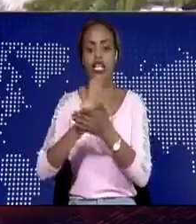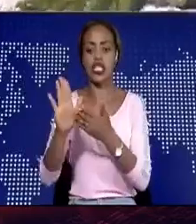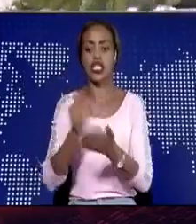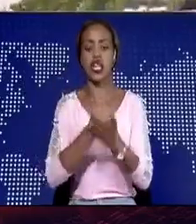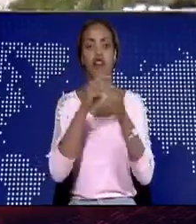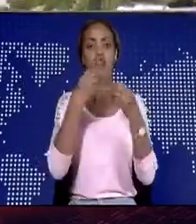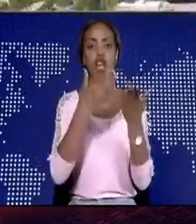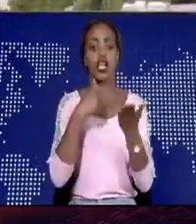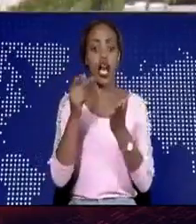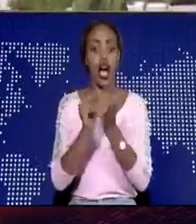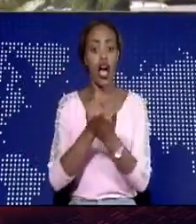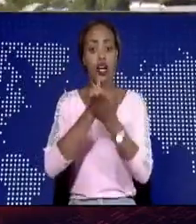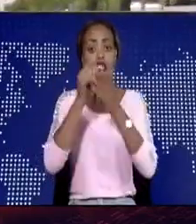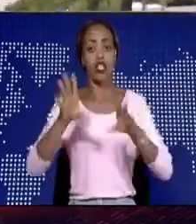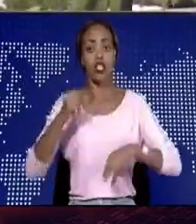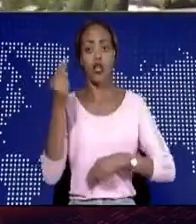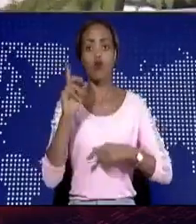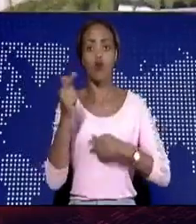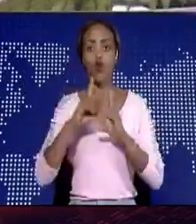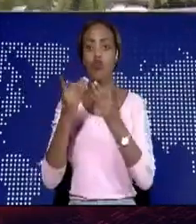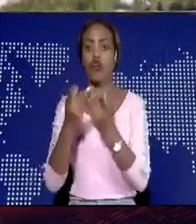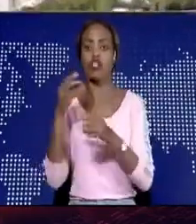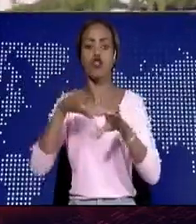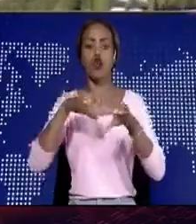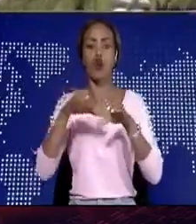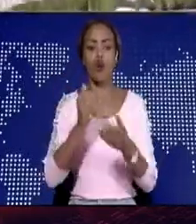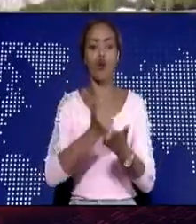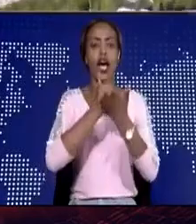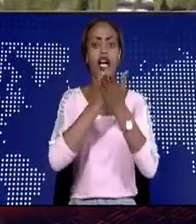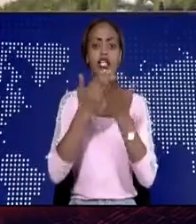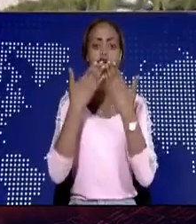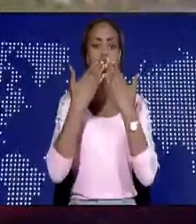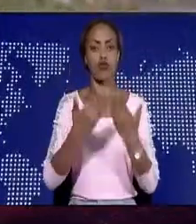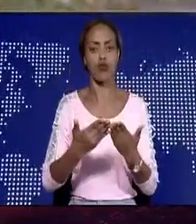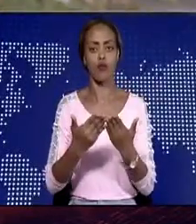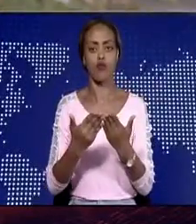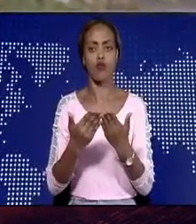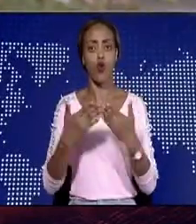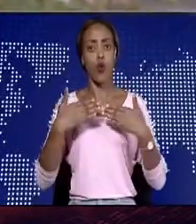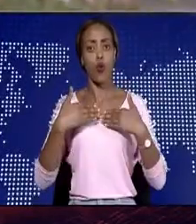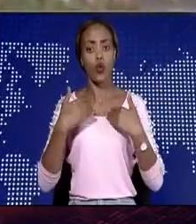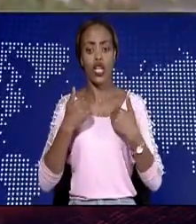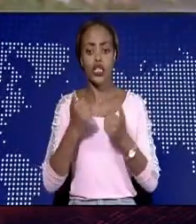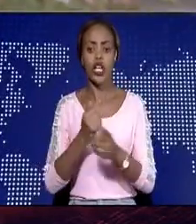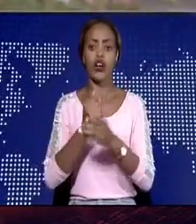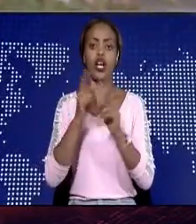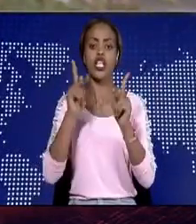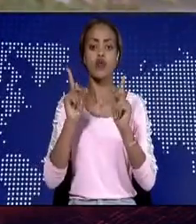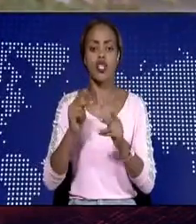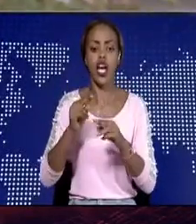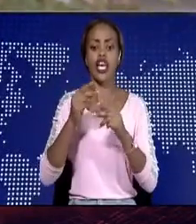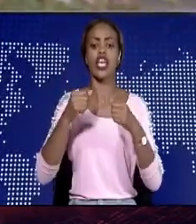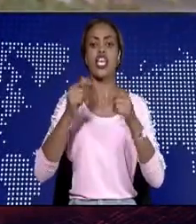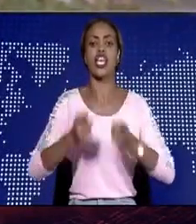نايت حجز تتقمت زخون كفال حبرت سبو غنوم نستغبر لهم حجز امسغينم اوطاتنا يدبرنا حزنا يدبرنا